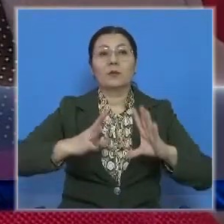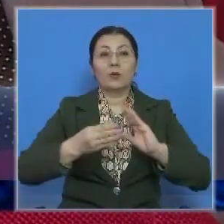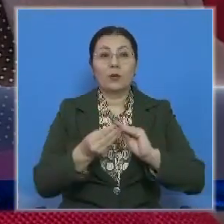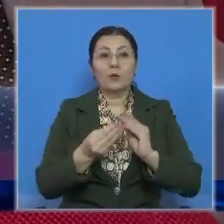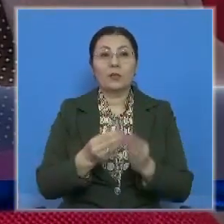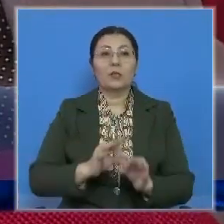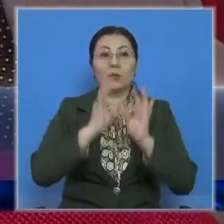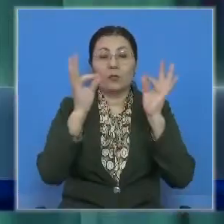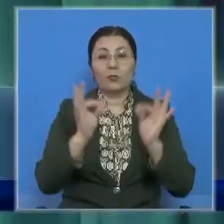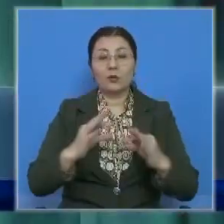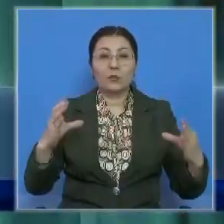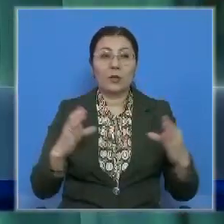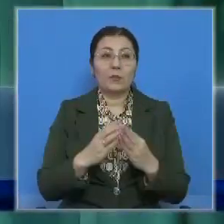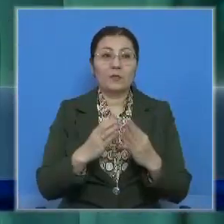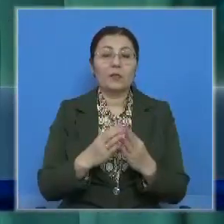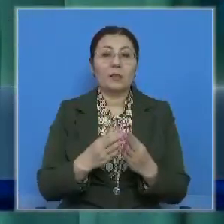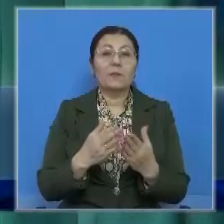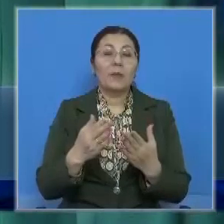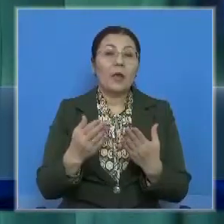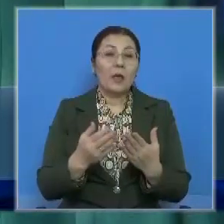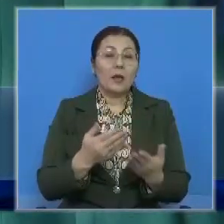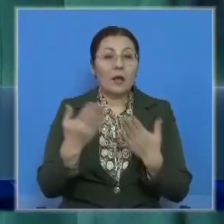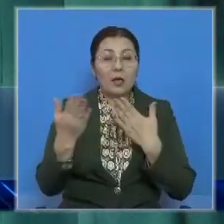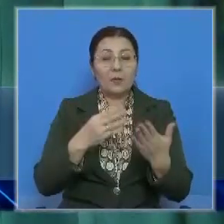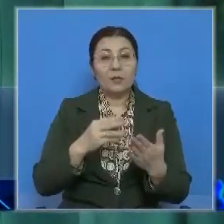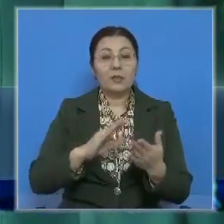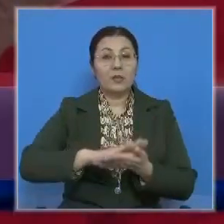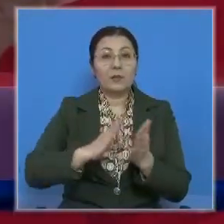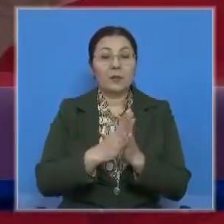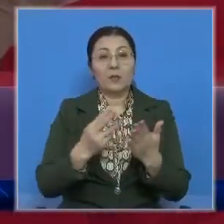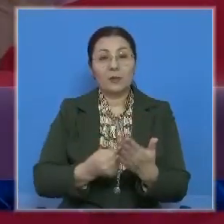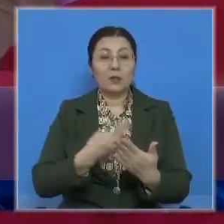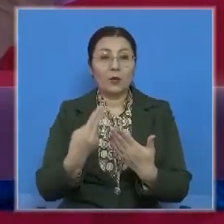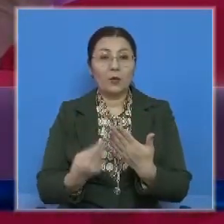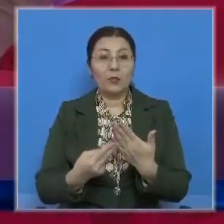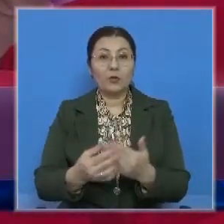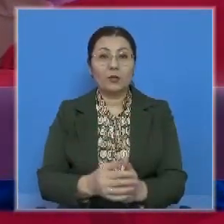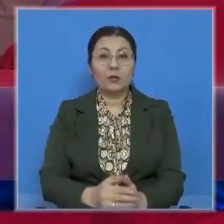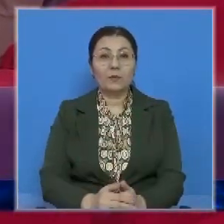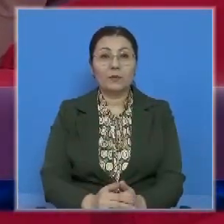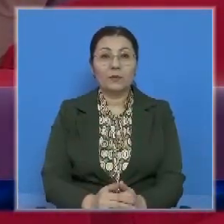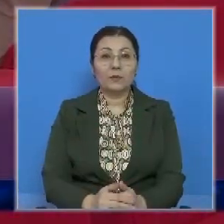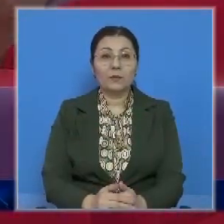қорытындыланып, өнер ұжымдары арасында әріптестік меморандумына қол қойылды. Назерке Өтеген, Самат Қалекенов, Ақтөбе телеарнасы.